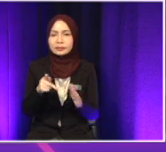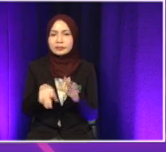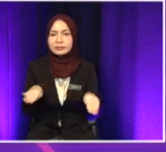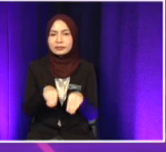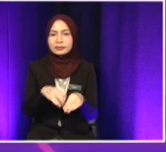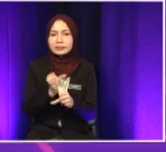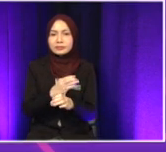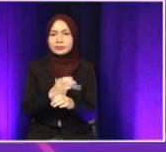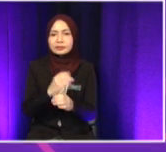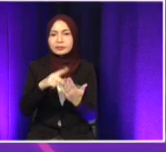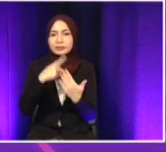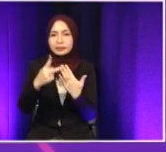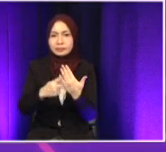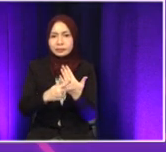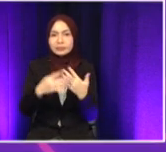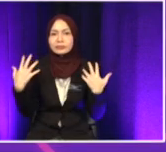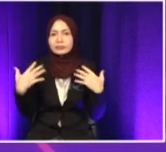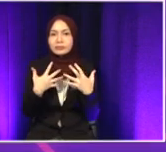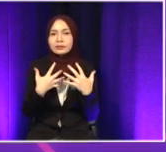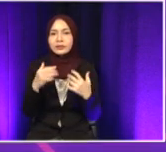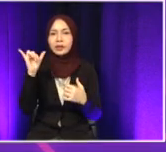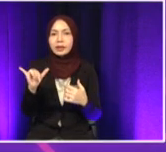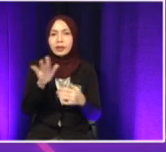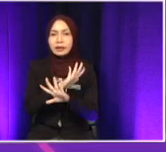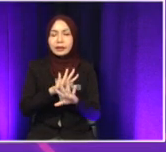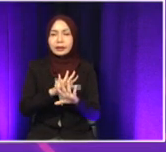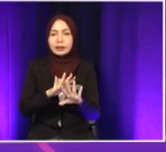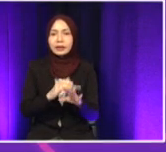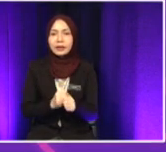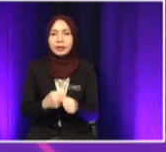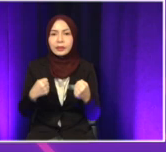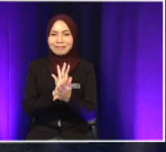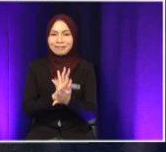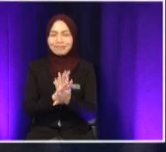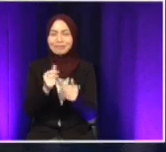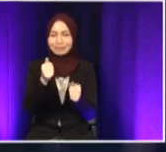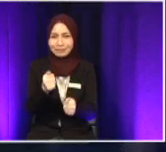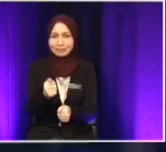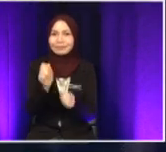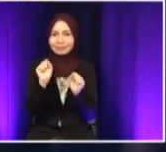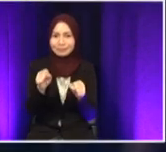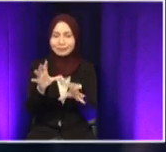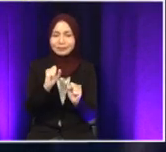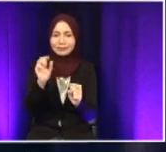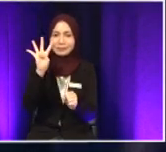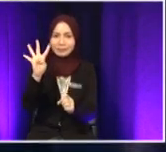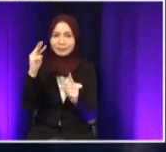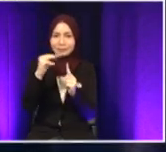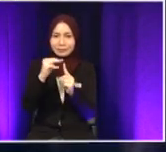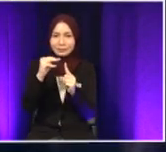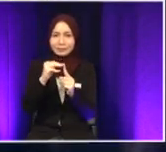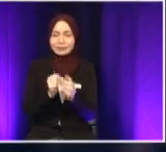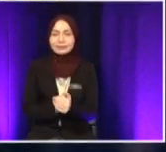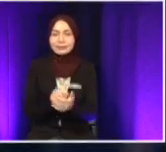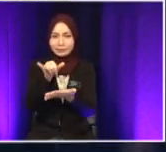hiburan yang tidak bercanggah dengan ajaran Islam sebagai amalan kebaikan Pak markah macan itulah anak-anak